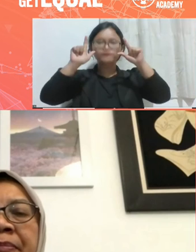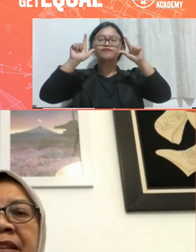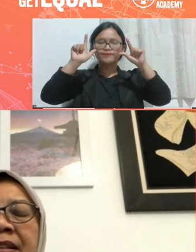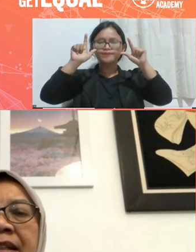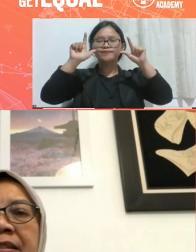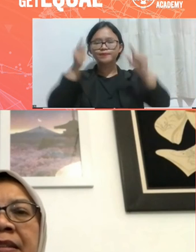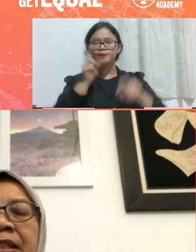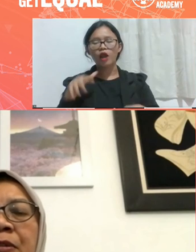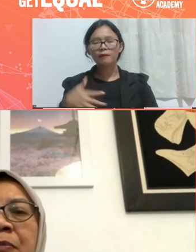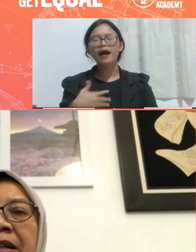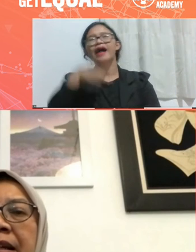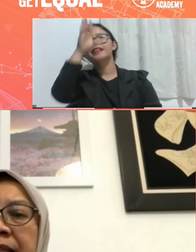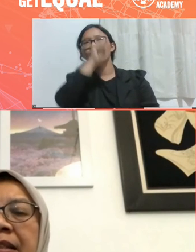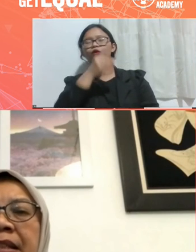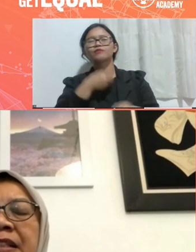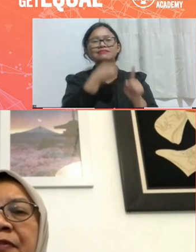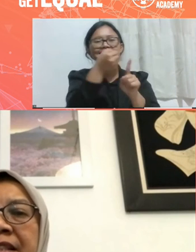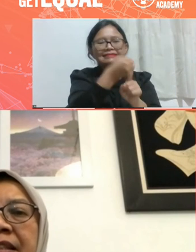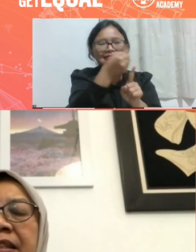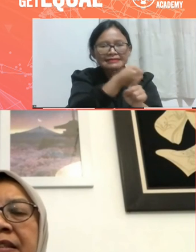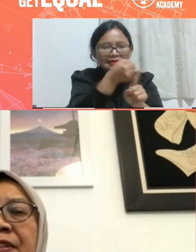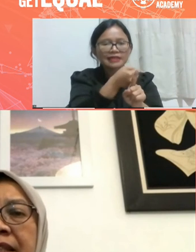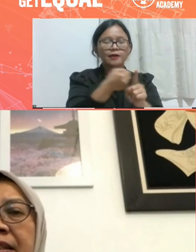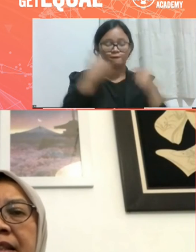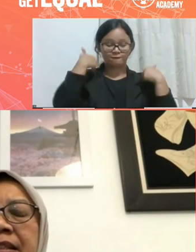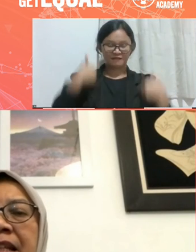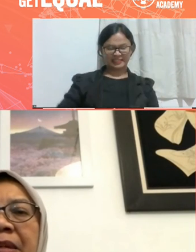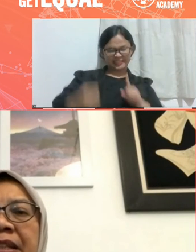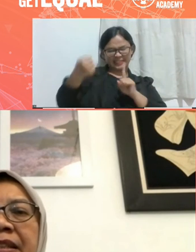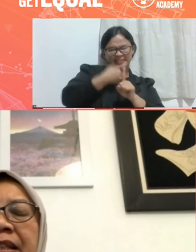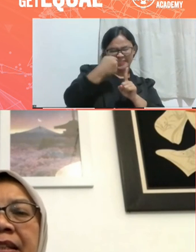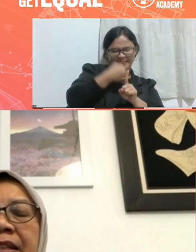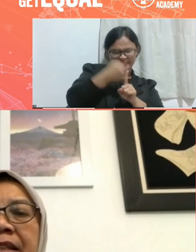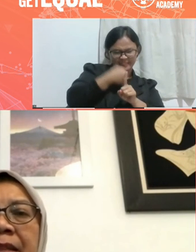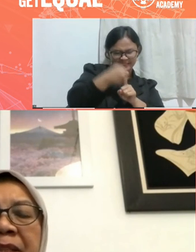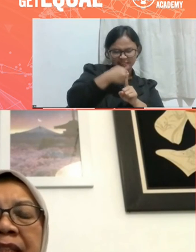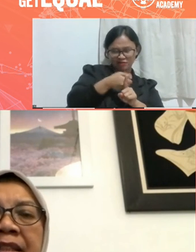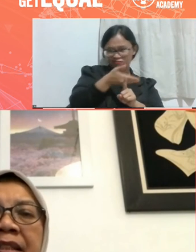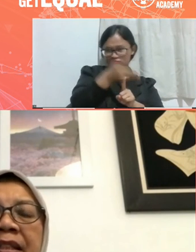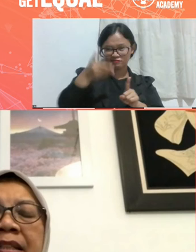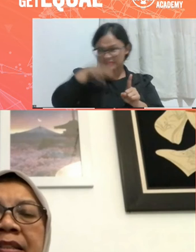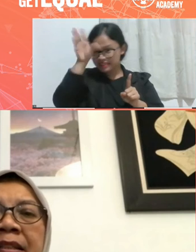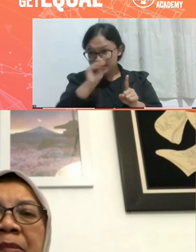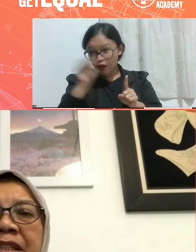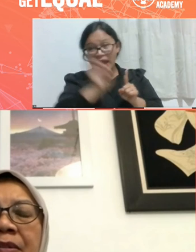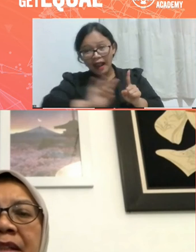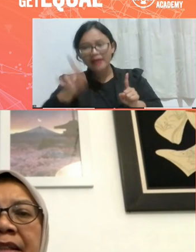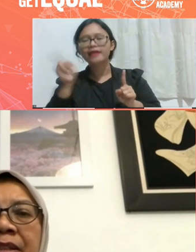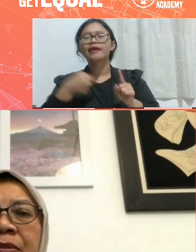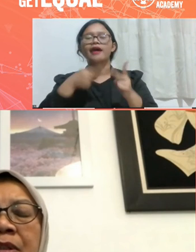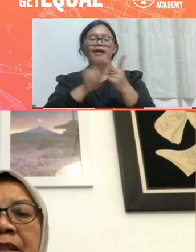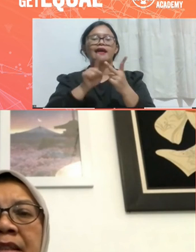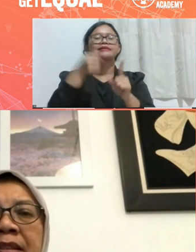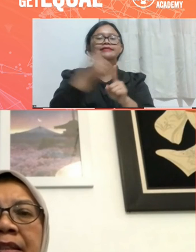bahwa kekerasan itu bukan hanya kekerasan fisik yang physically yang selama ini yang kita lihat, tapi ternyata kekerasan di media